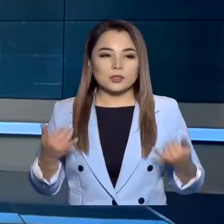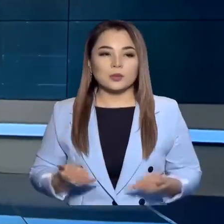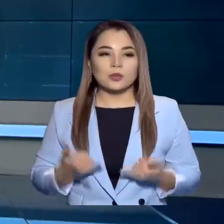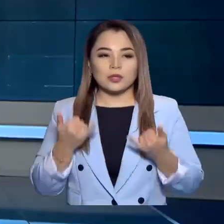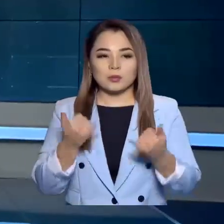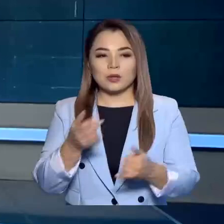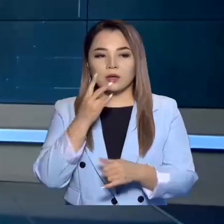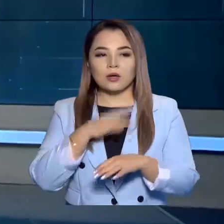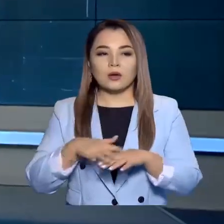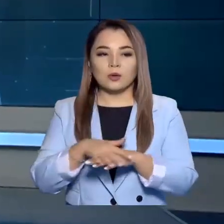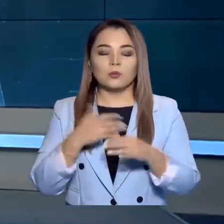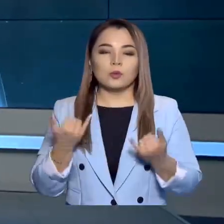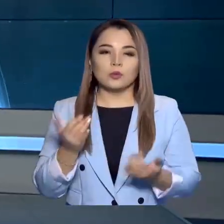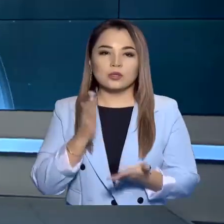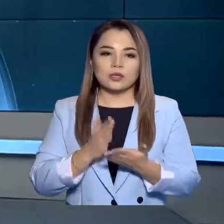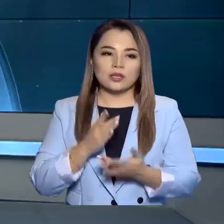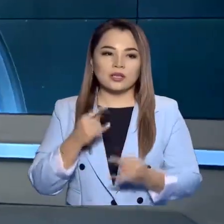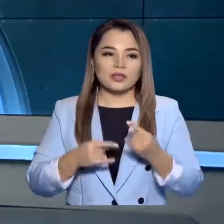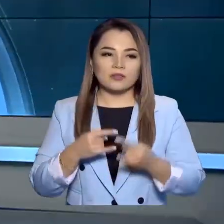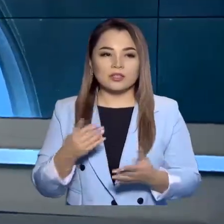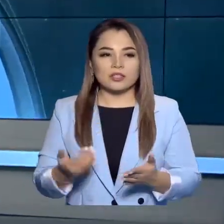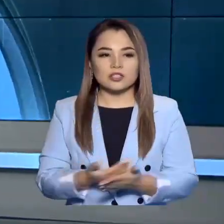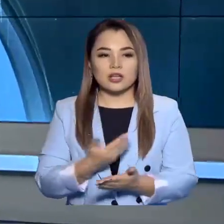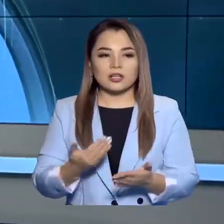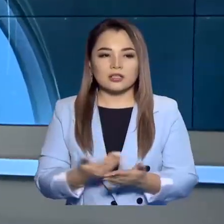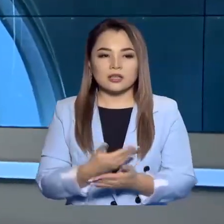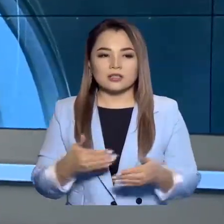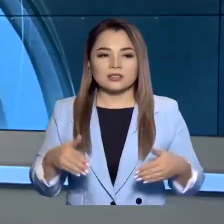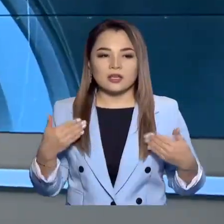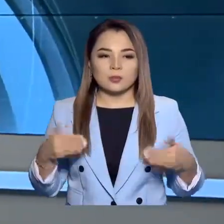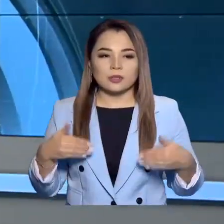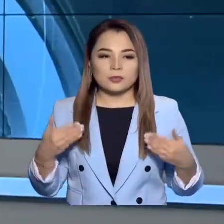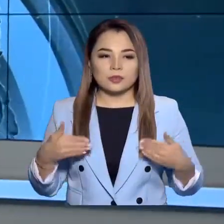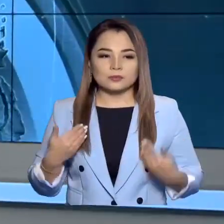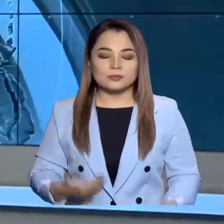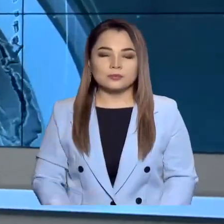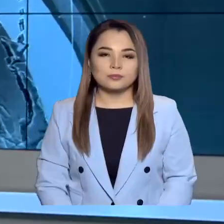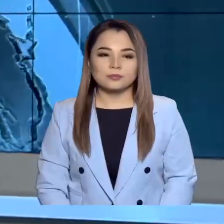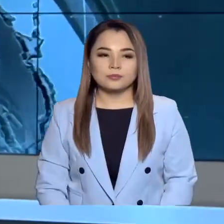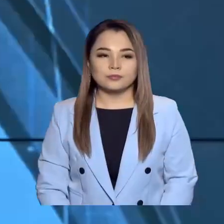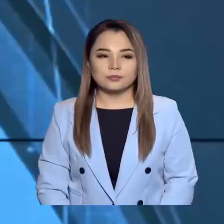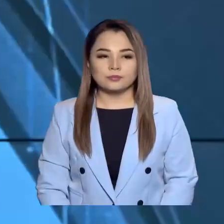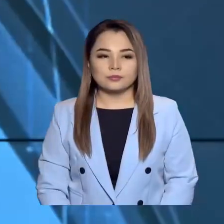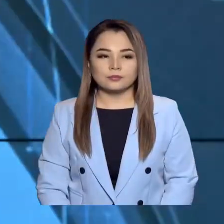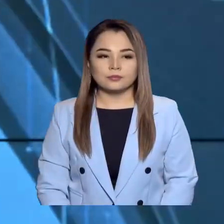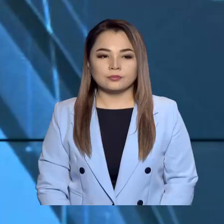Армысыздар, ұлттық арнаның тікелей эфирінде ақпарат студияда Еркебек Тас, орда аудармада Шырынжан Қабыл.